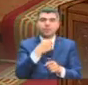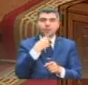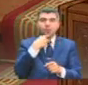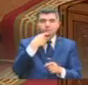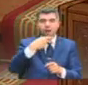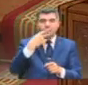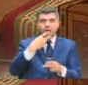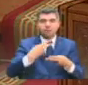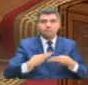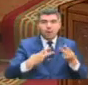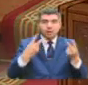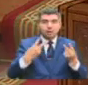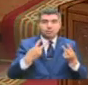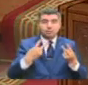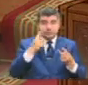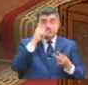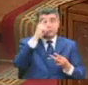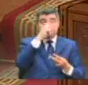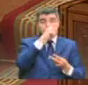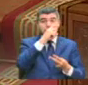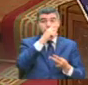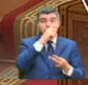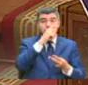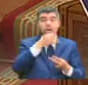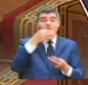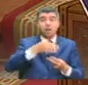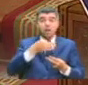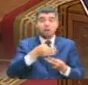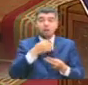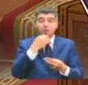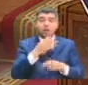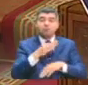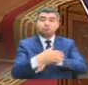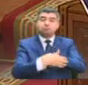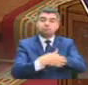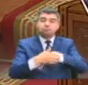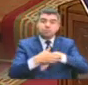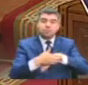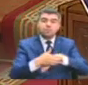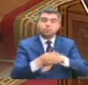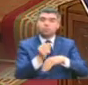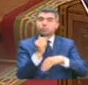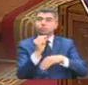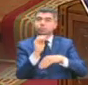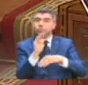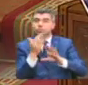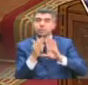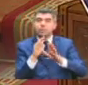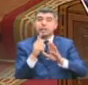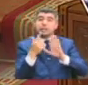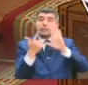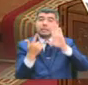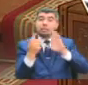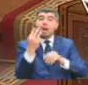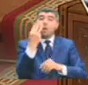فيه. توقع ديال هذه الدراسة هي الطبقة المتوسطة كتمثل 37%